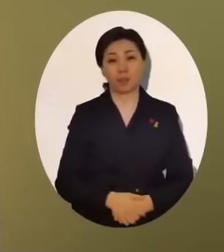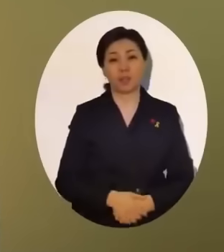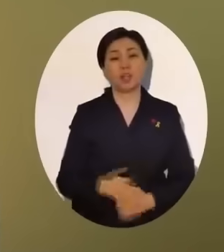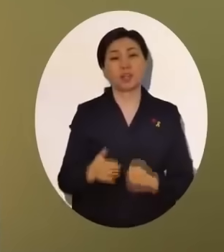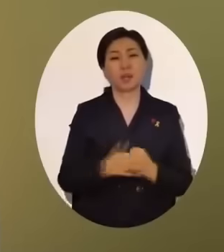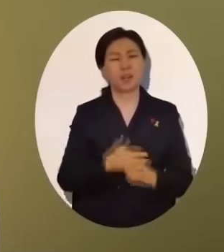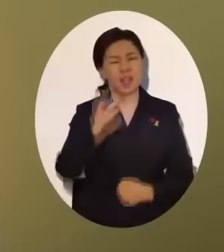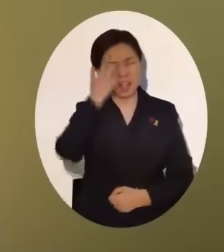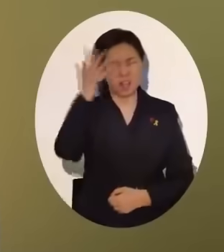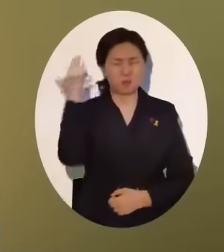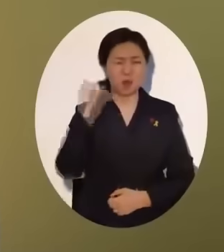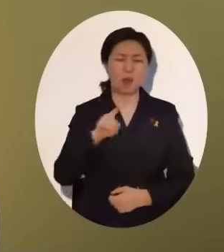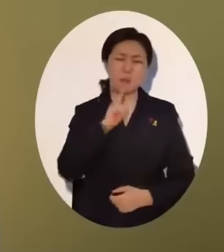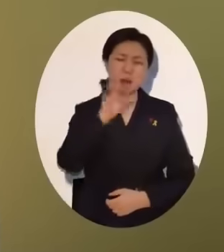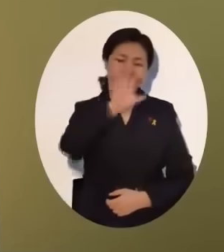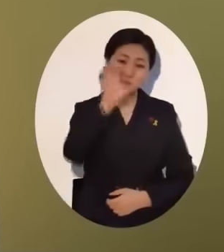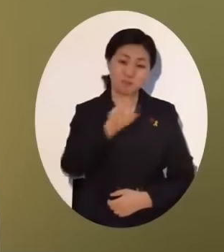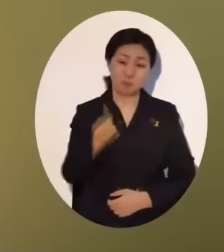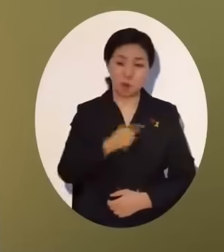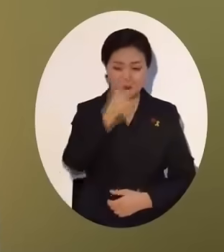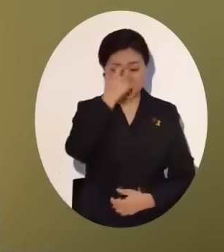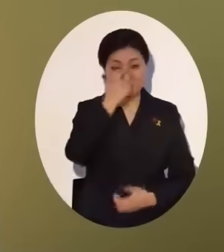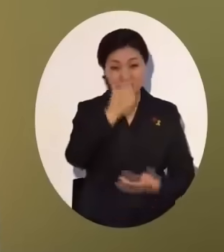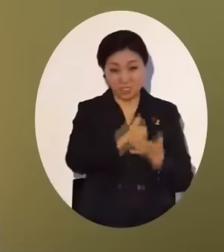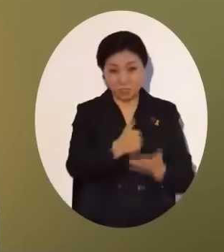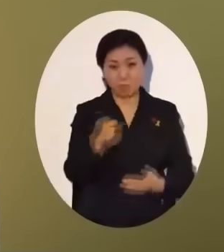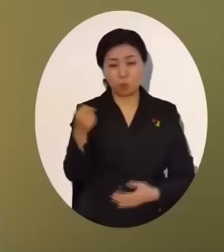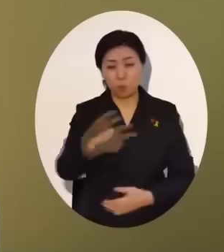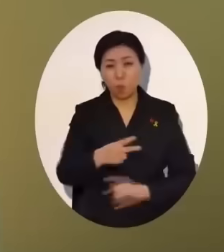호박은 늙을수록 좋다. 이렇게.